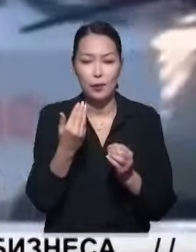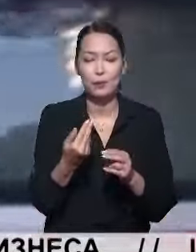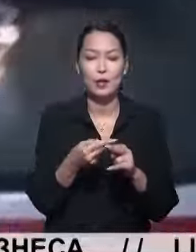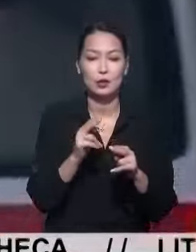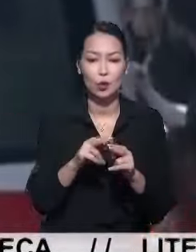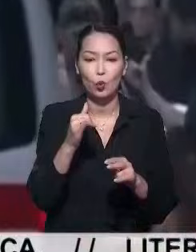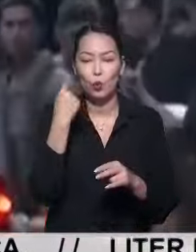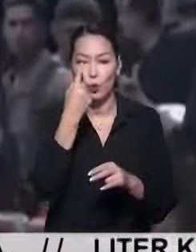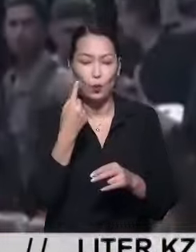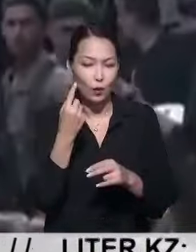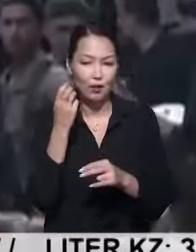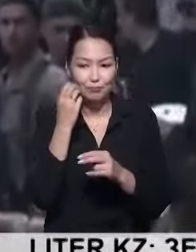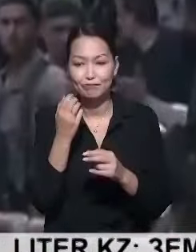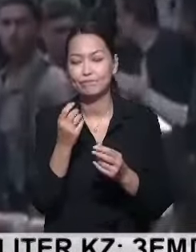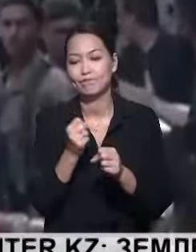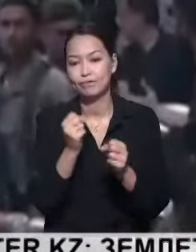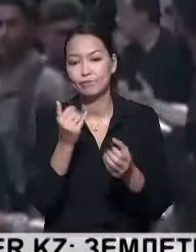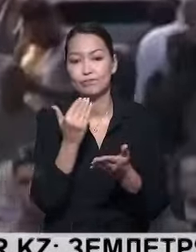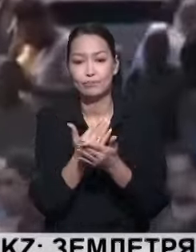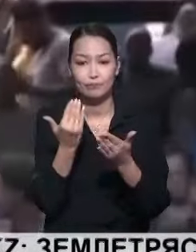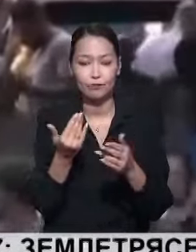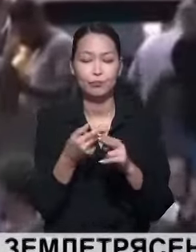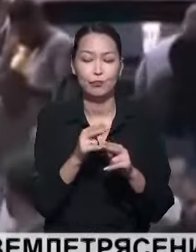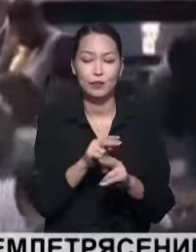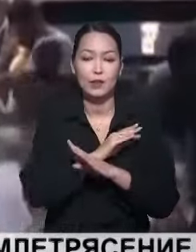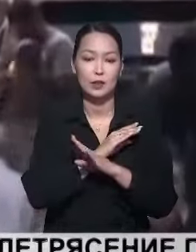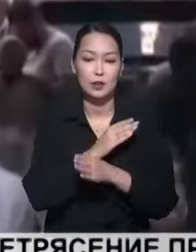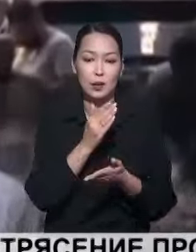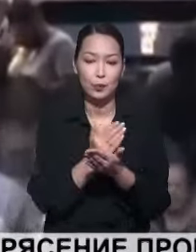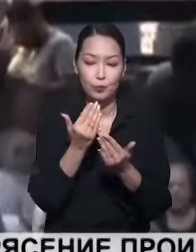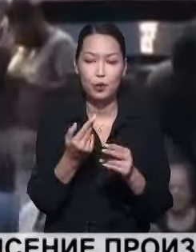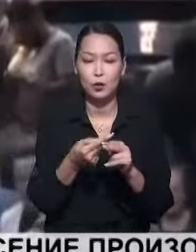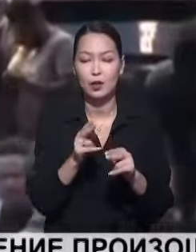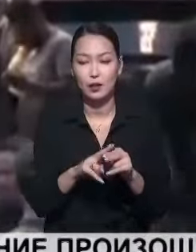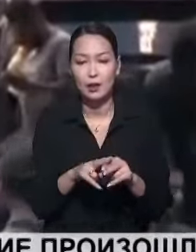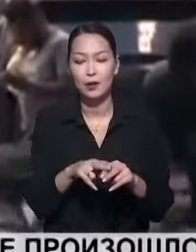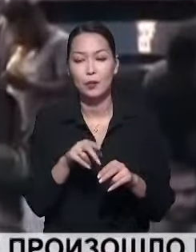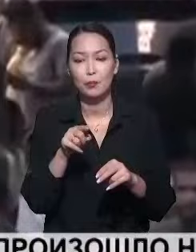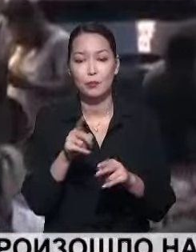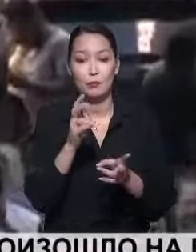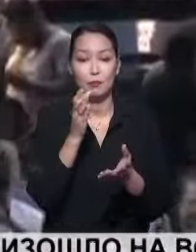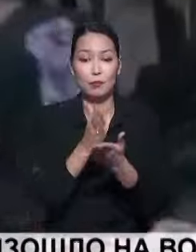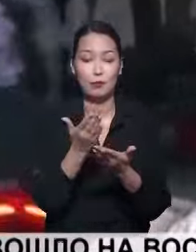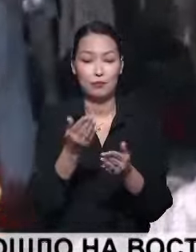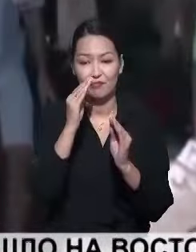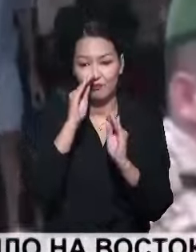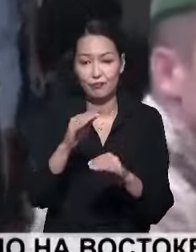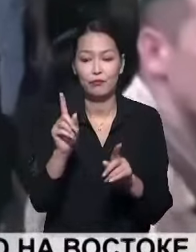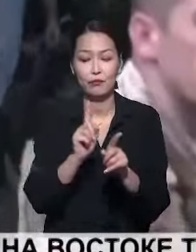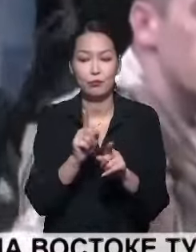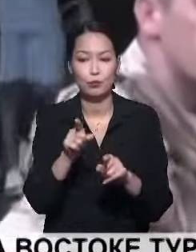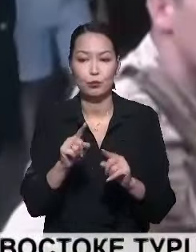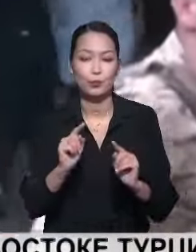взрывом они пищали, чтобы владельцы поднесли их к лицу, пишет Нью-Йорк Таймс. Агентство Reuters со ссылкой на собственные источники прямо называет виновника восстания машин.